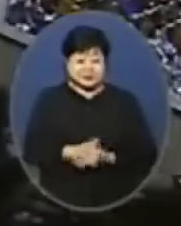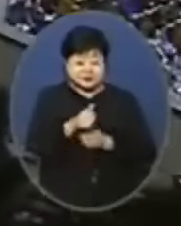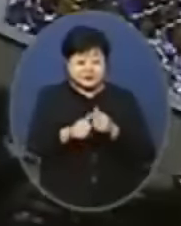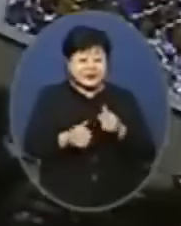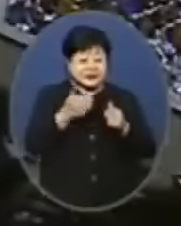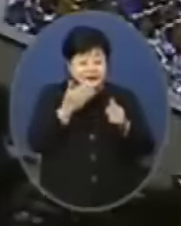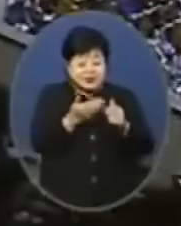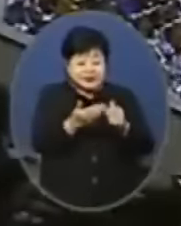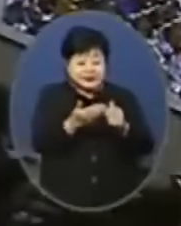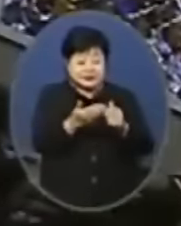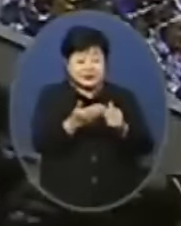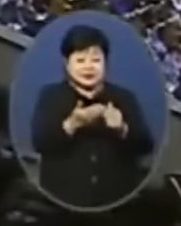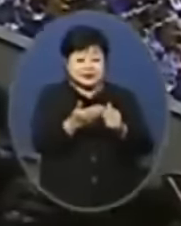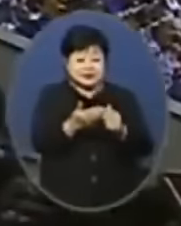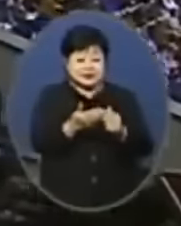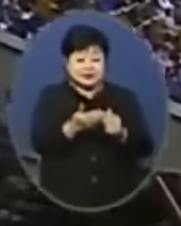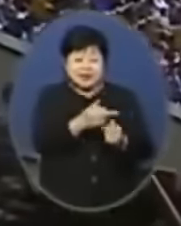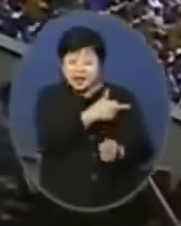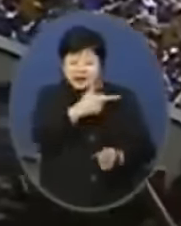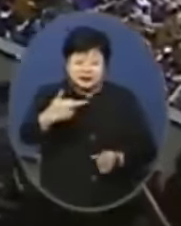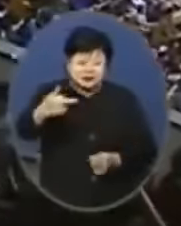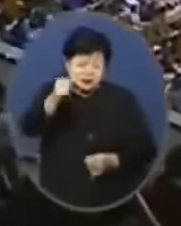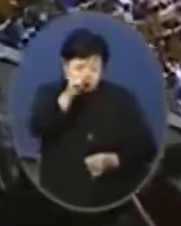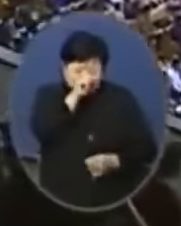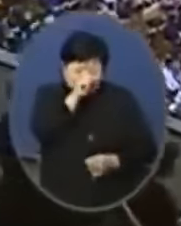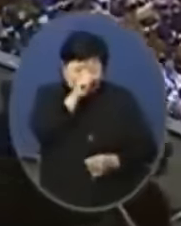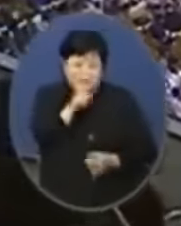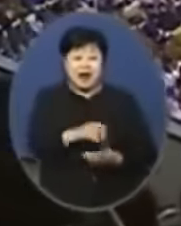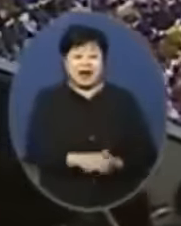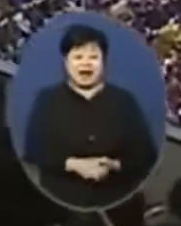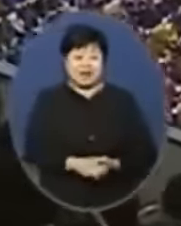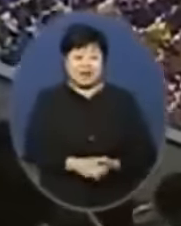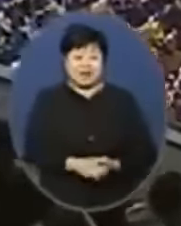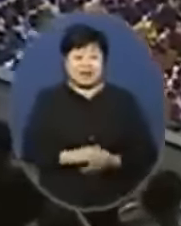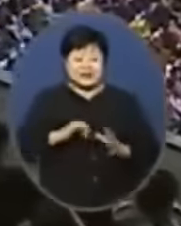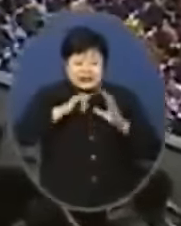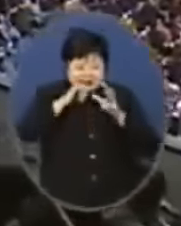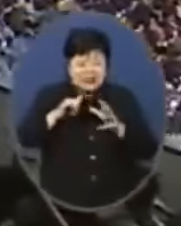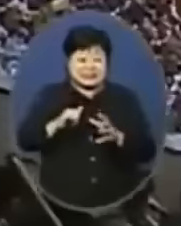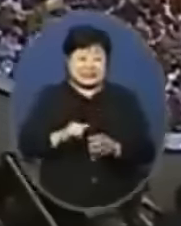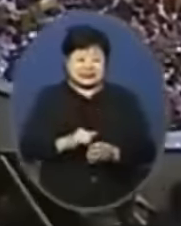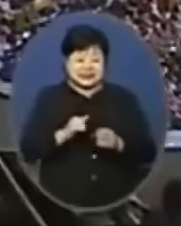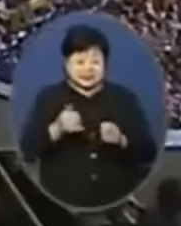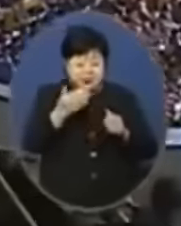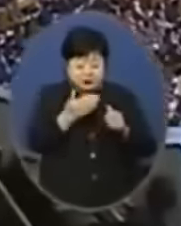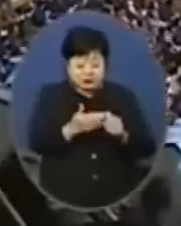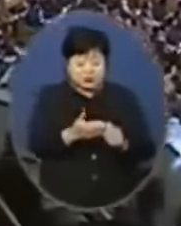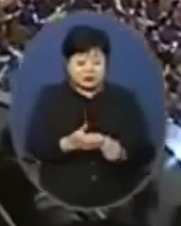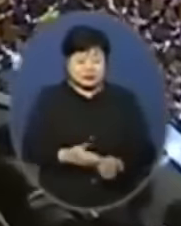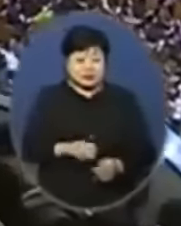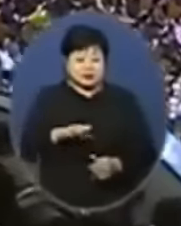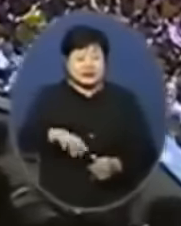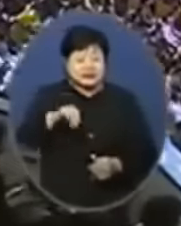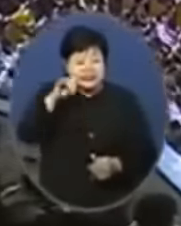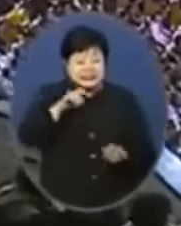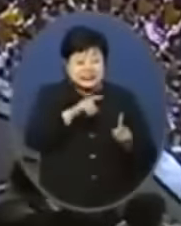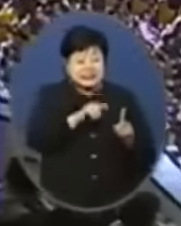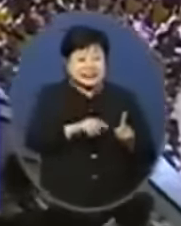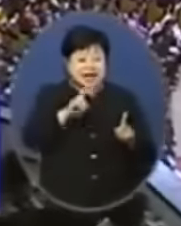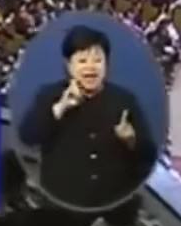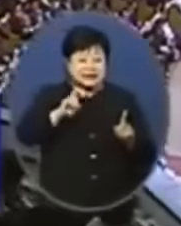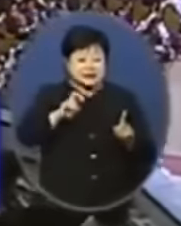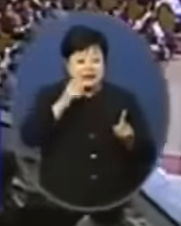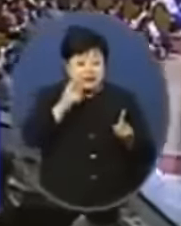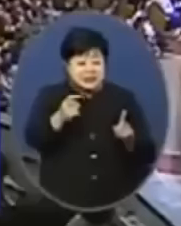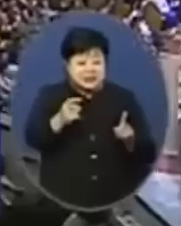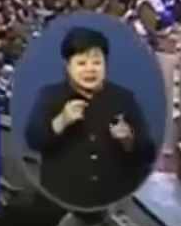하나님은 심히 좋았다고 말씀하시고 이 세상을 사람에게 주신 것입니다. 창세기 1장 31절에 하나님이 지으신